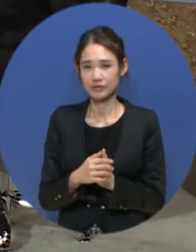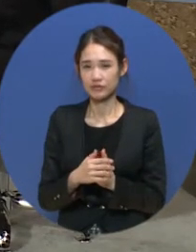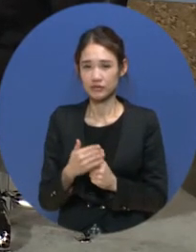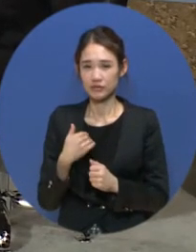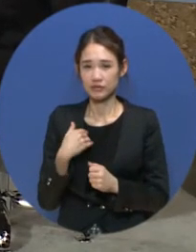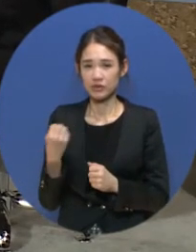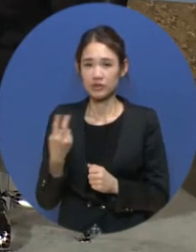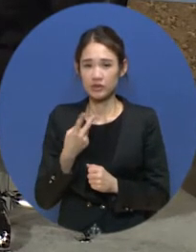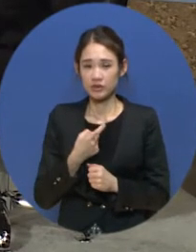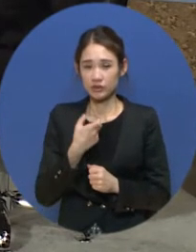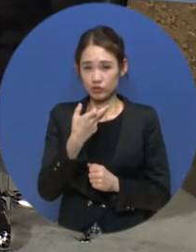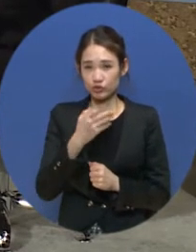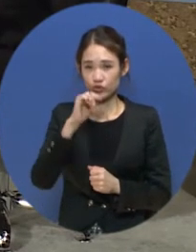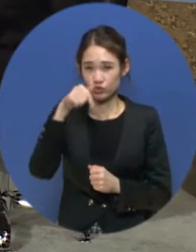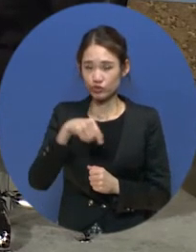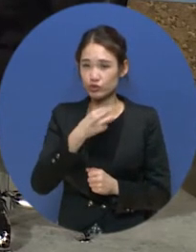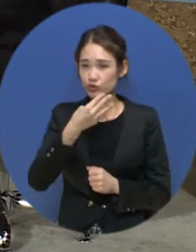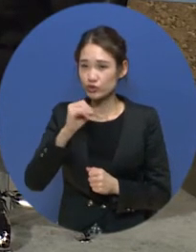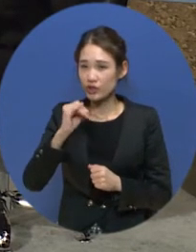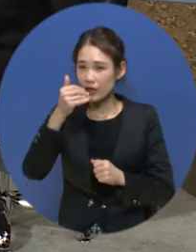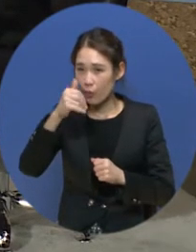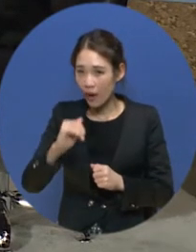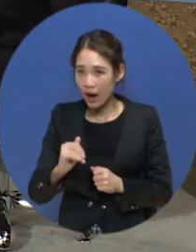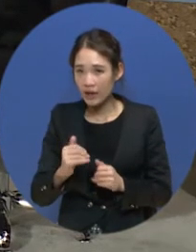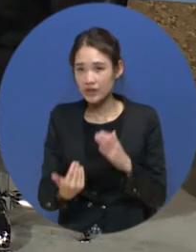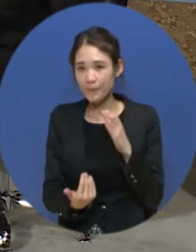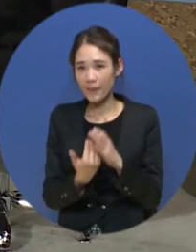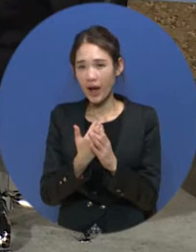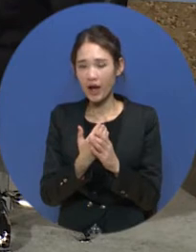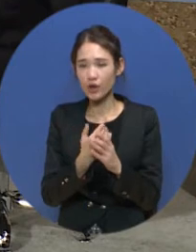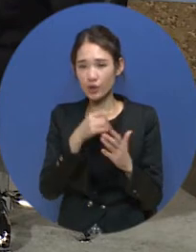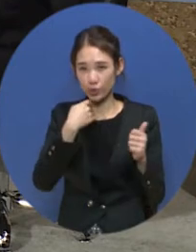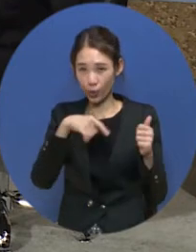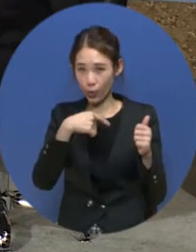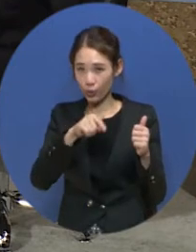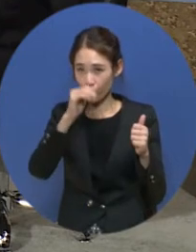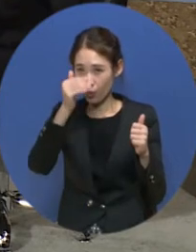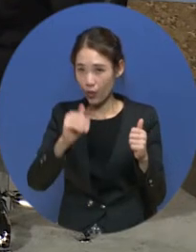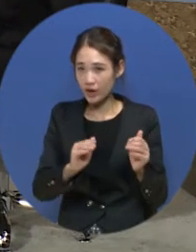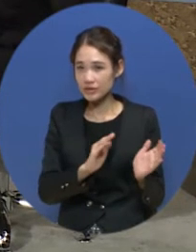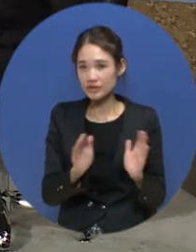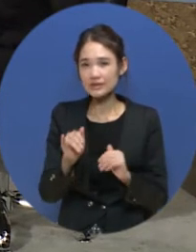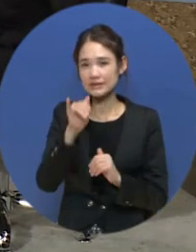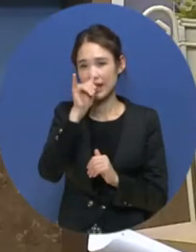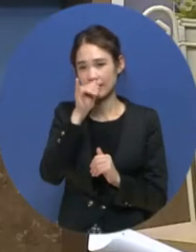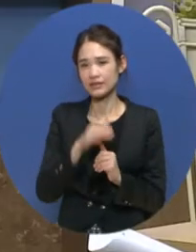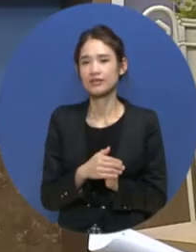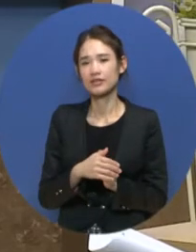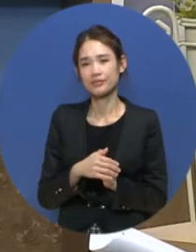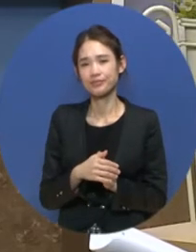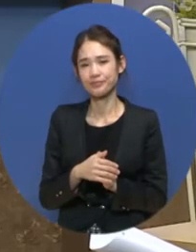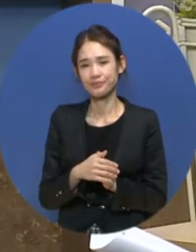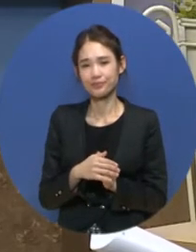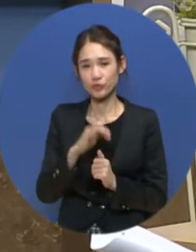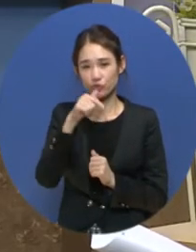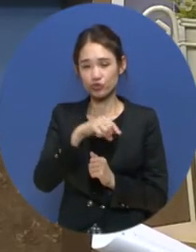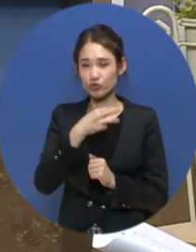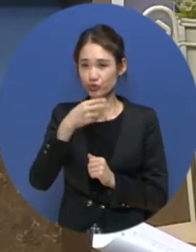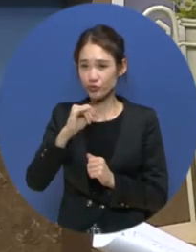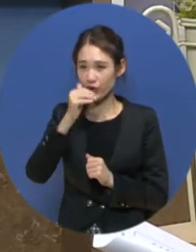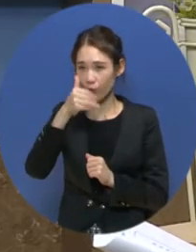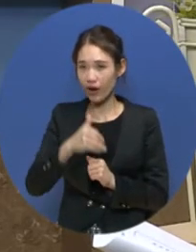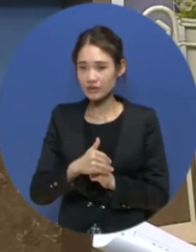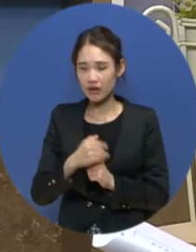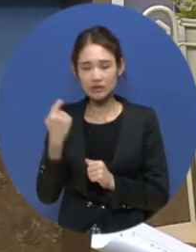또 이제 2013년부터 누리과정이라는 교육과정을 진행하는 것으로 알고 있는데요. 누리과정을 좀